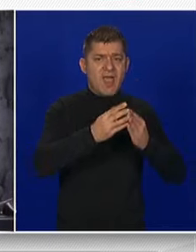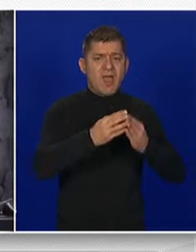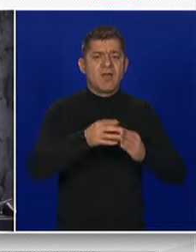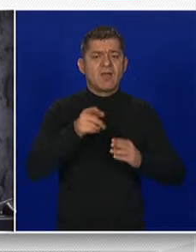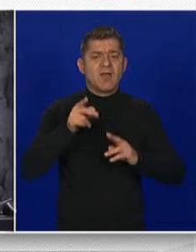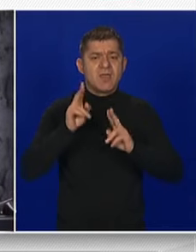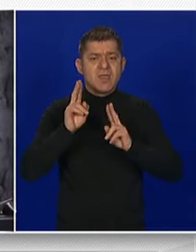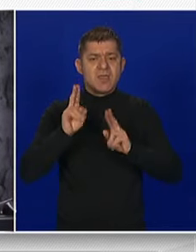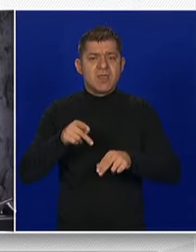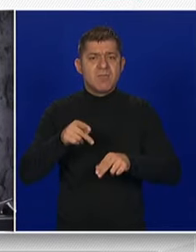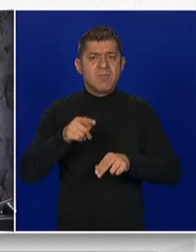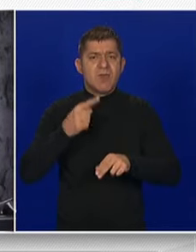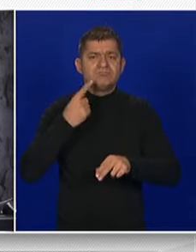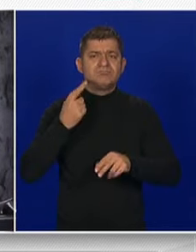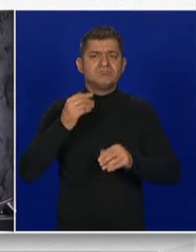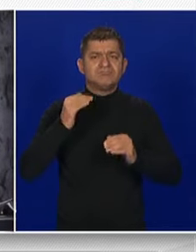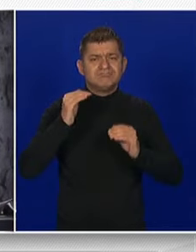bili